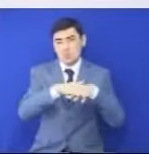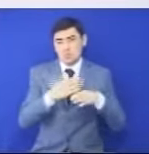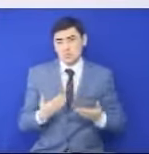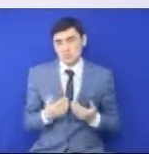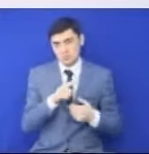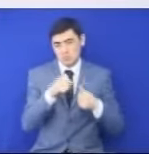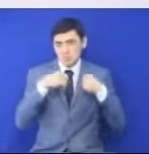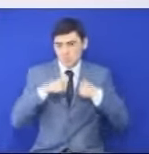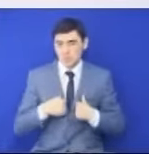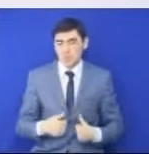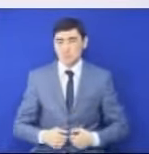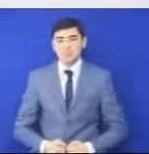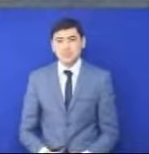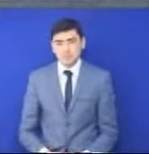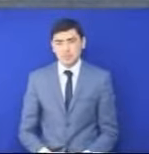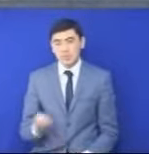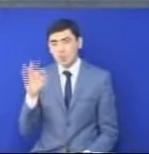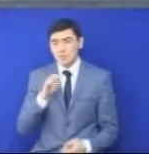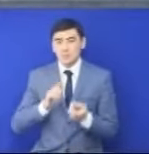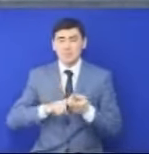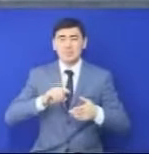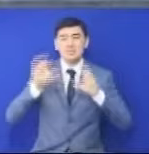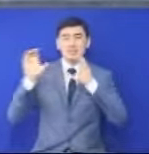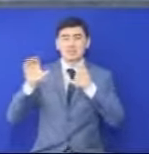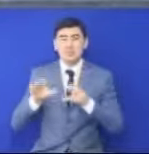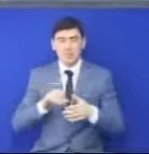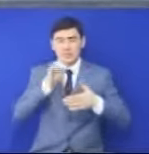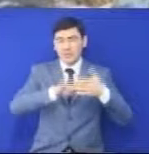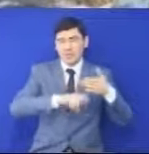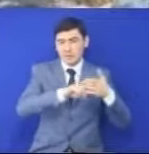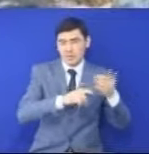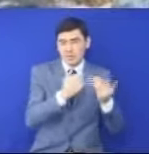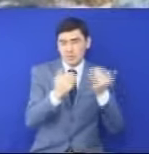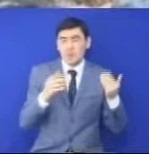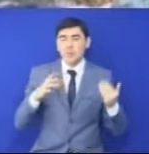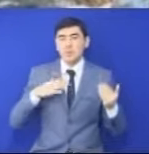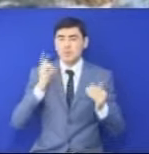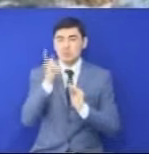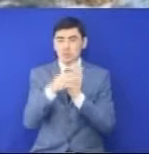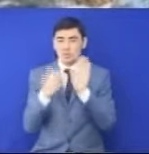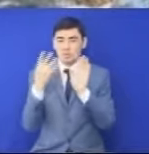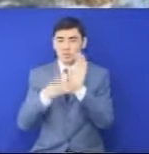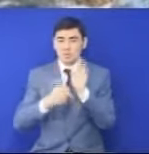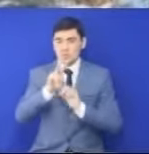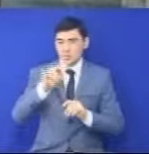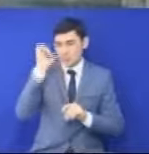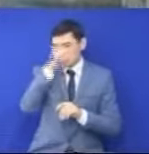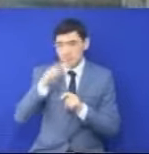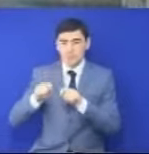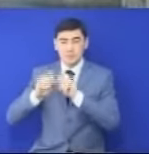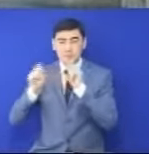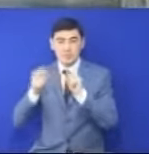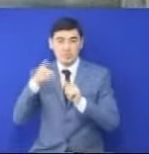семьи. Напомним, впервые закон о свободе вероисповедания и религиозных объединениях вышел в свет в 1992 году.